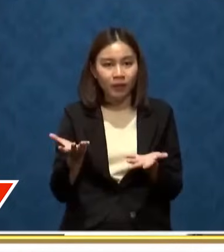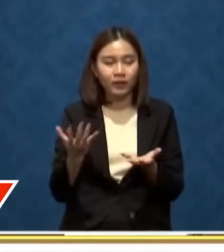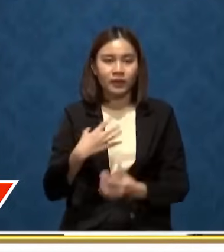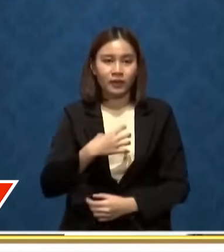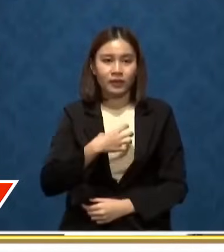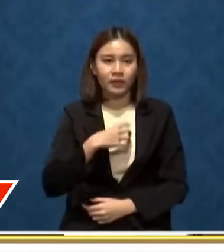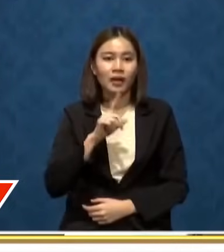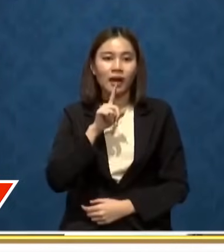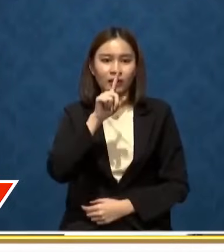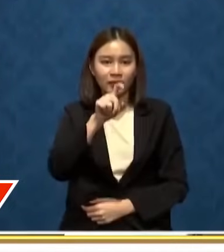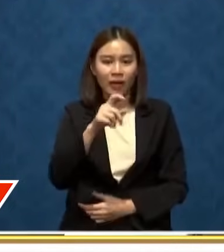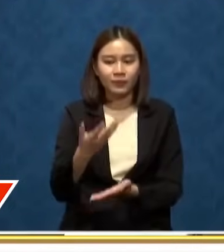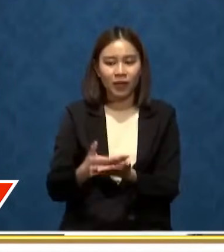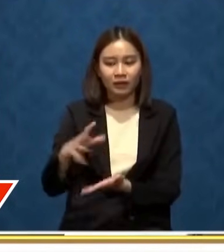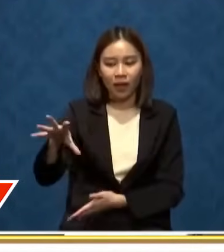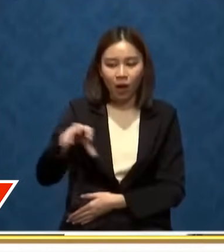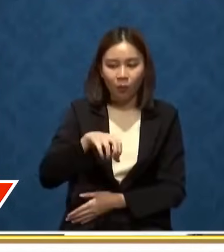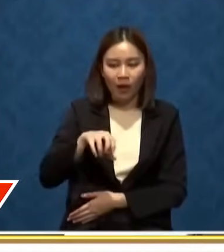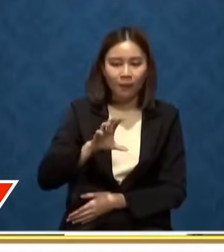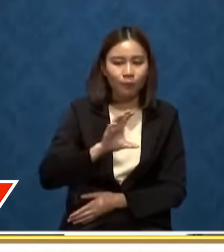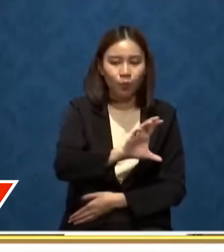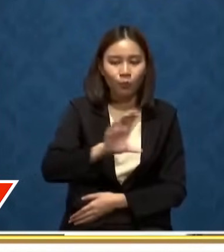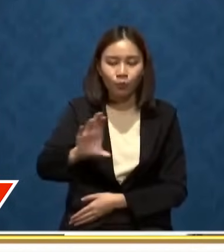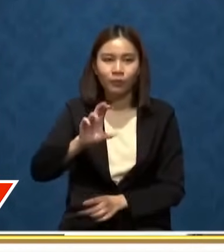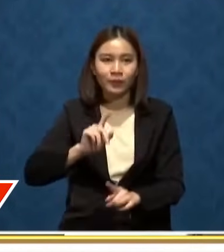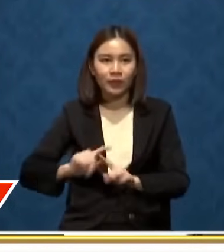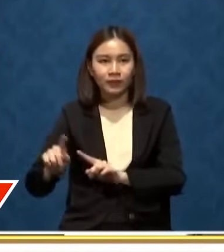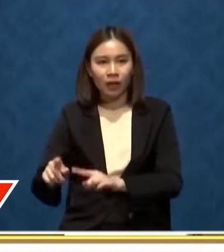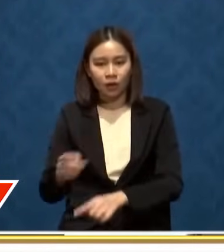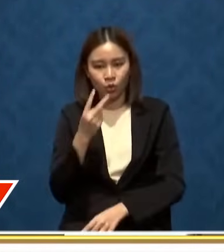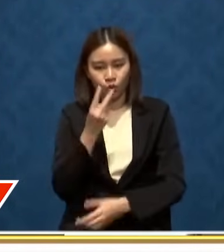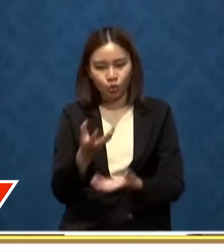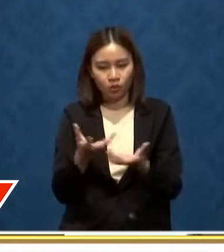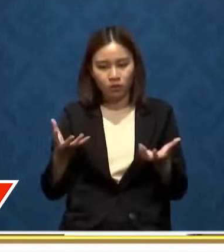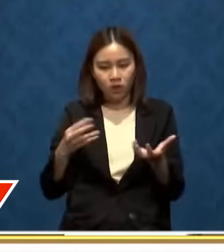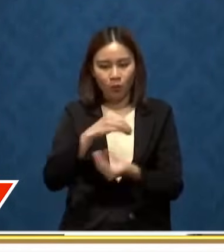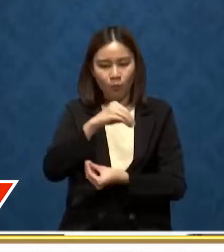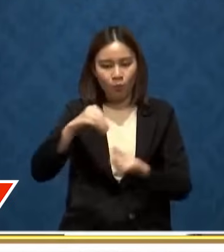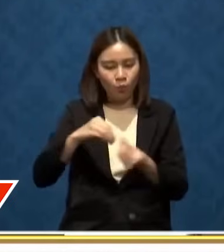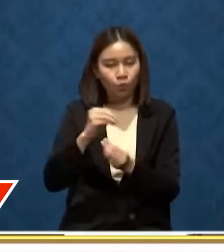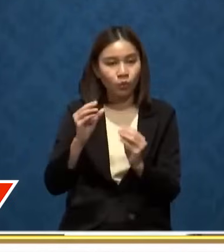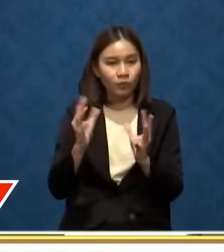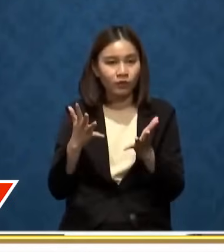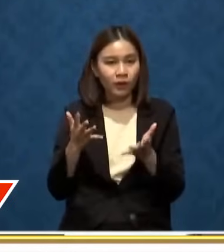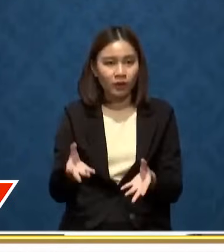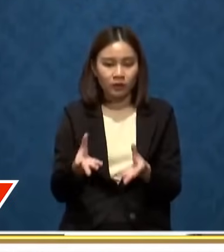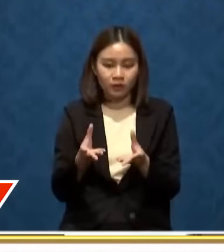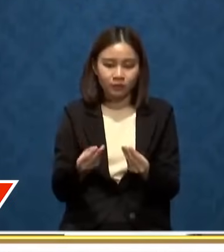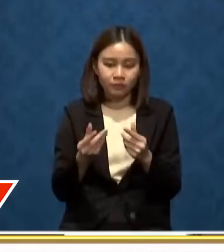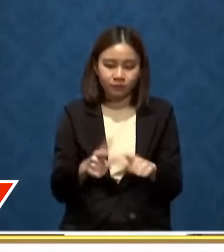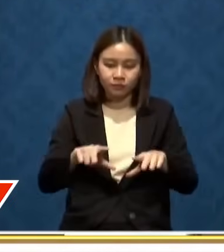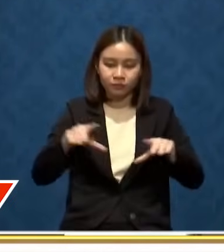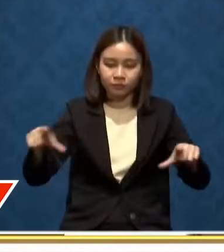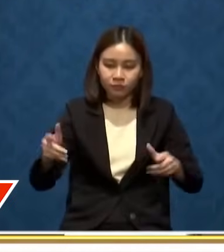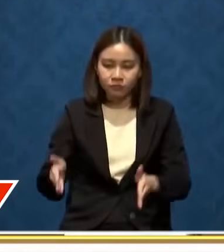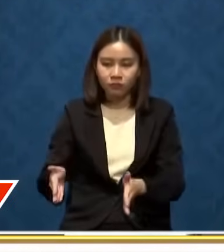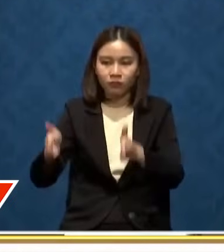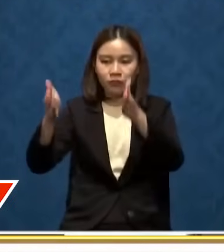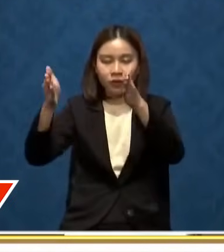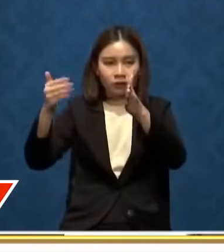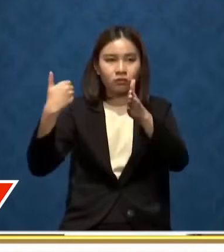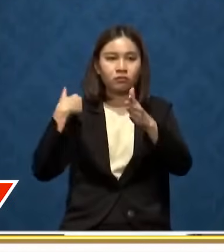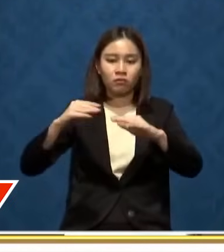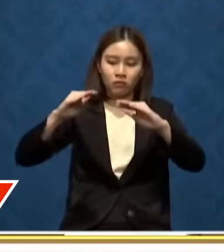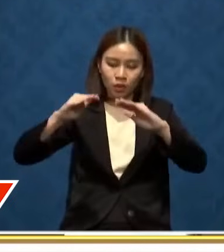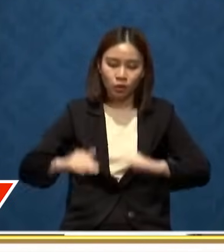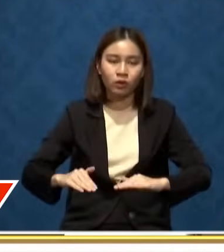ะสอบถามที่มาที่ไปเพราะท่านเมื่อท่านดูทรัพย์สินไม่หมุนเวียนนะคะที่ดินและสิ่งปลูกสร้างกลับล